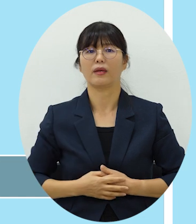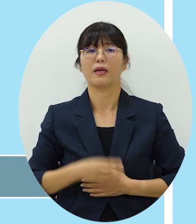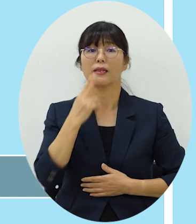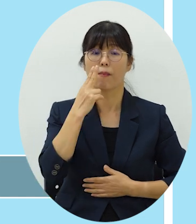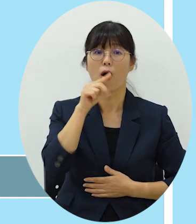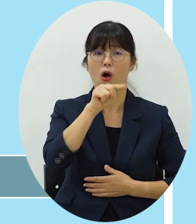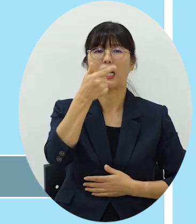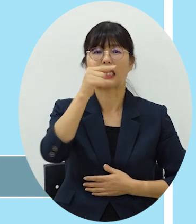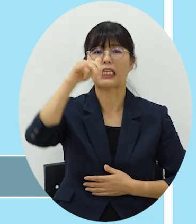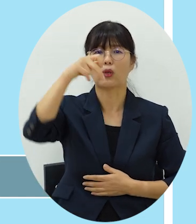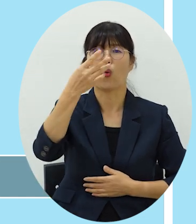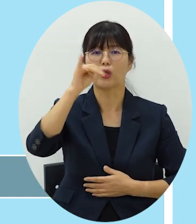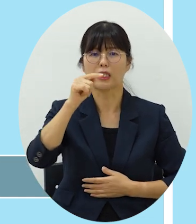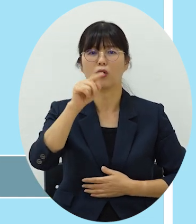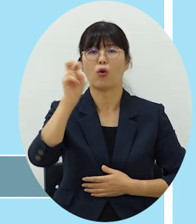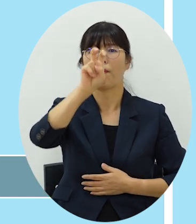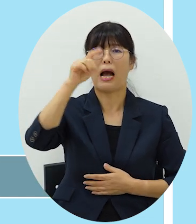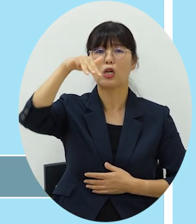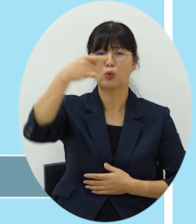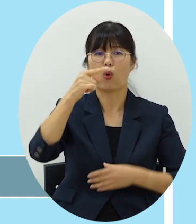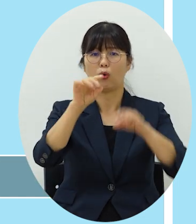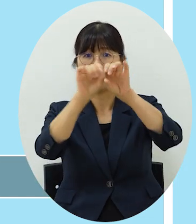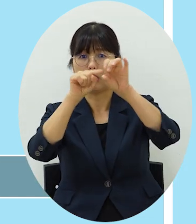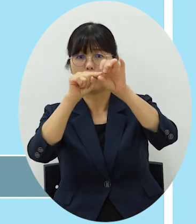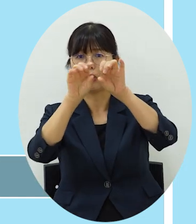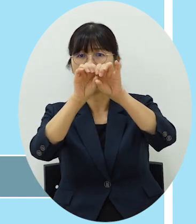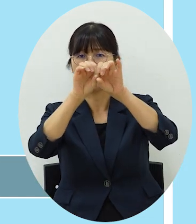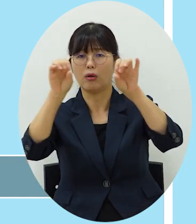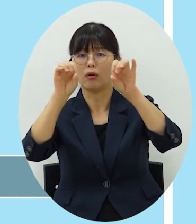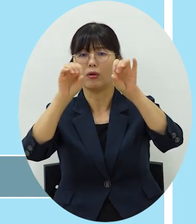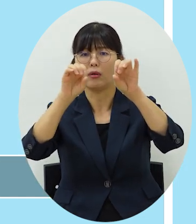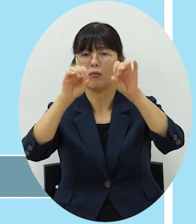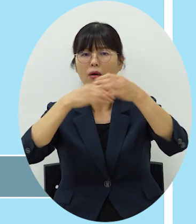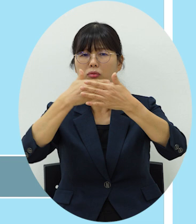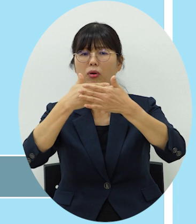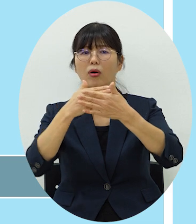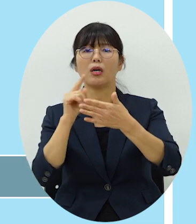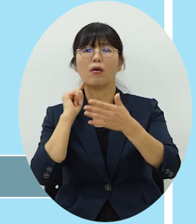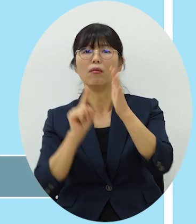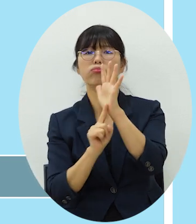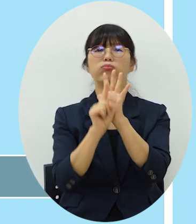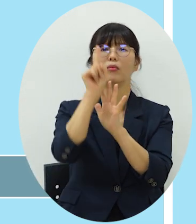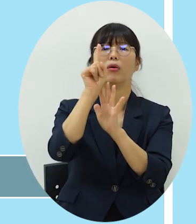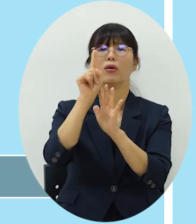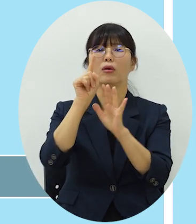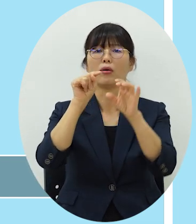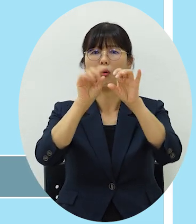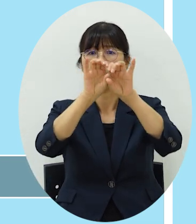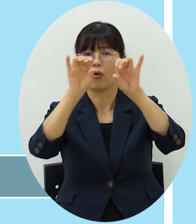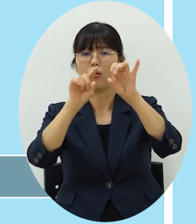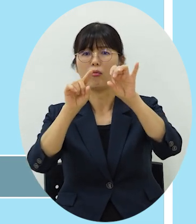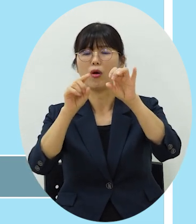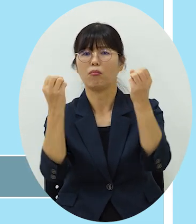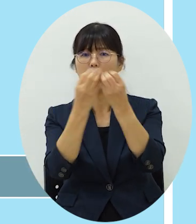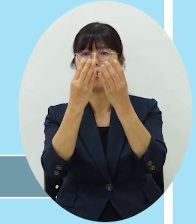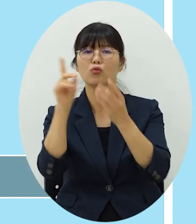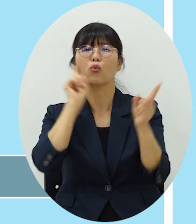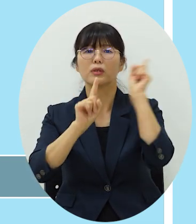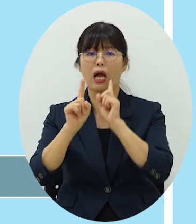담배의 니코틴은 말초 혈관을 수축하고 심박수를 증가시켜 혈압을 상승시키며 혈관 손상